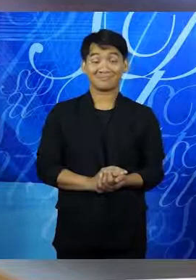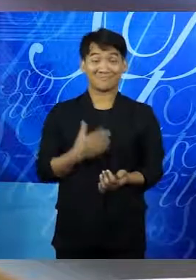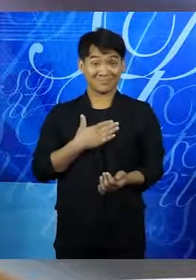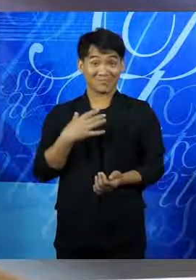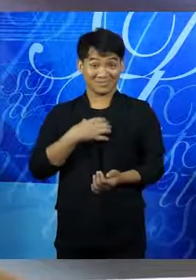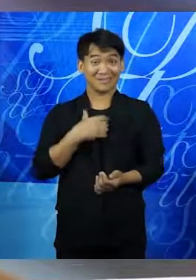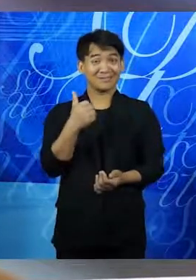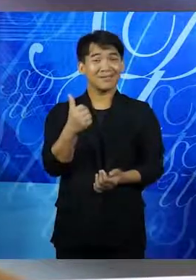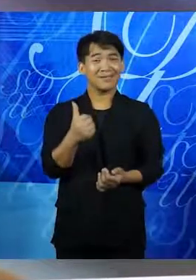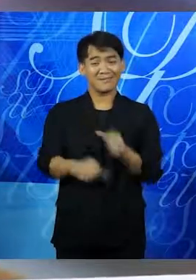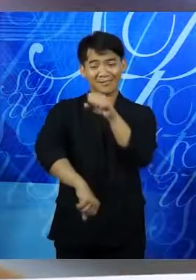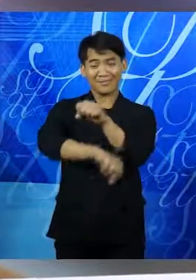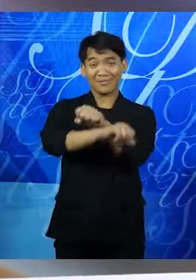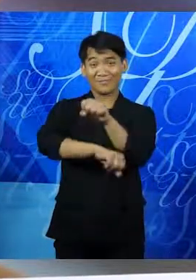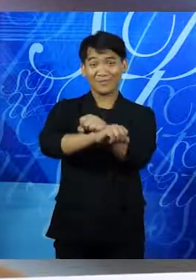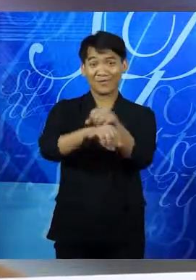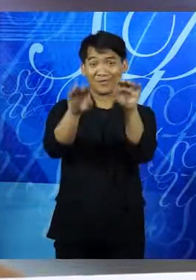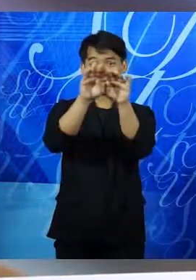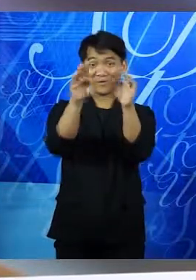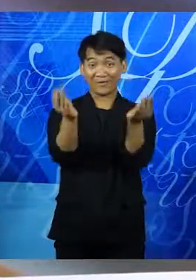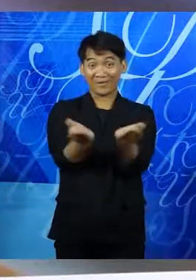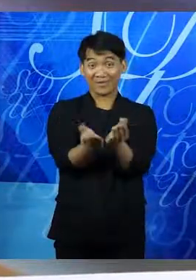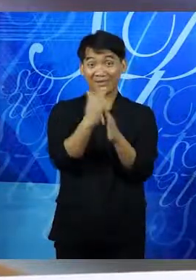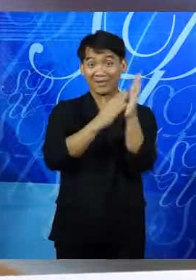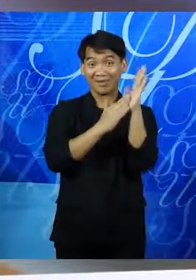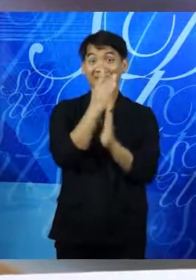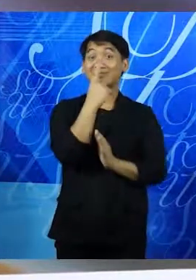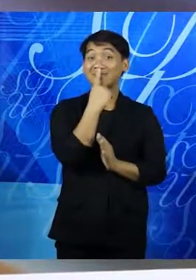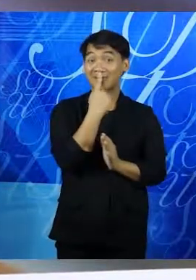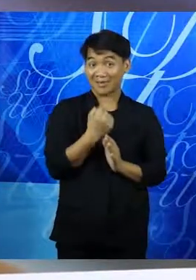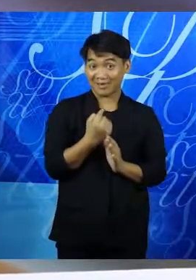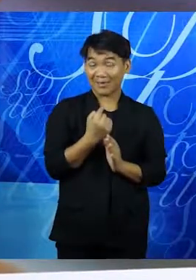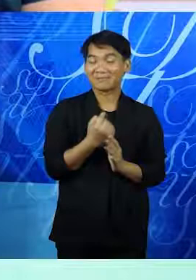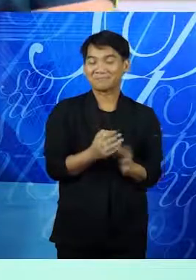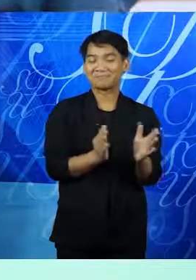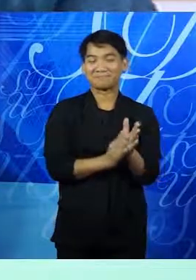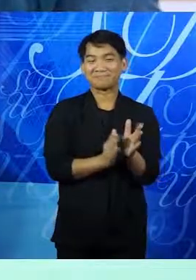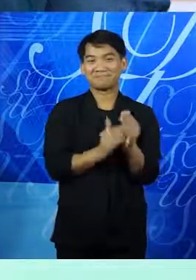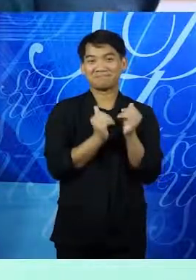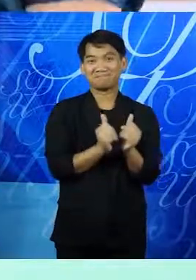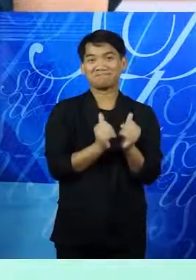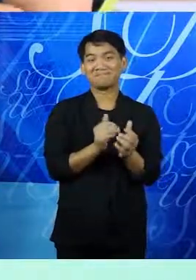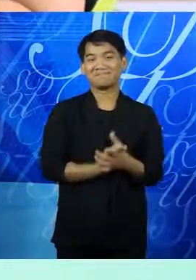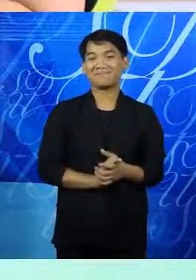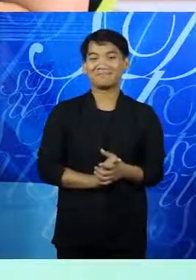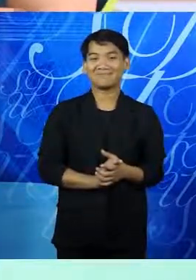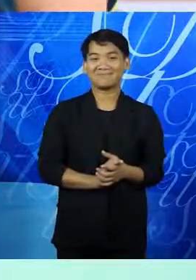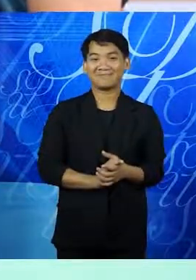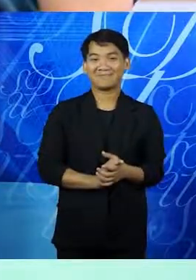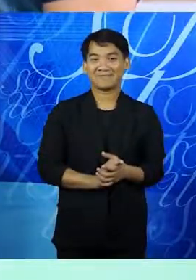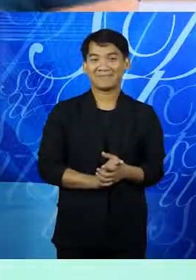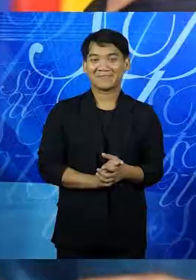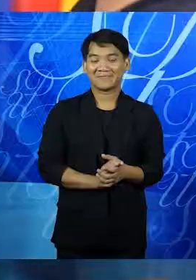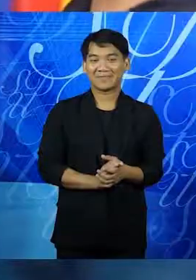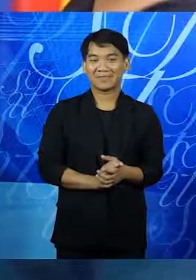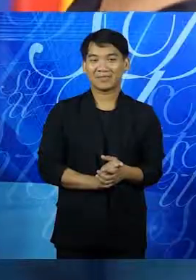หนูอยากได้ฟุตบอล สี แดง เก่งมากค่ะบอลสีแด